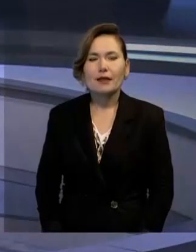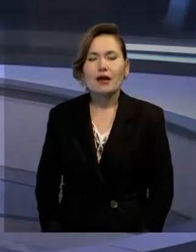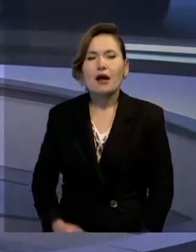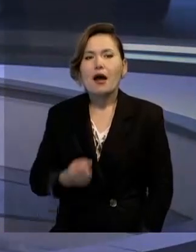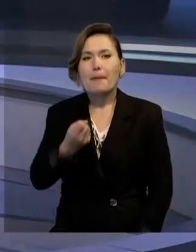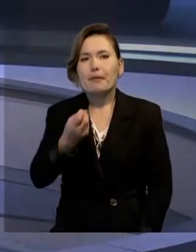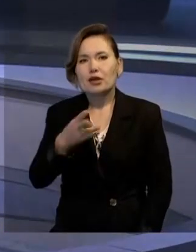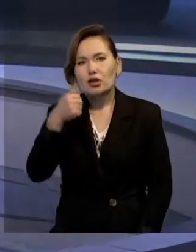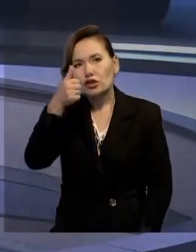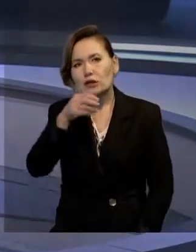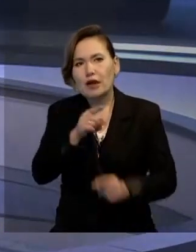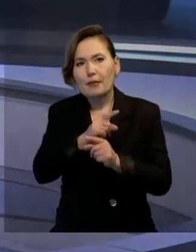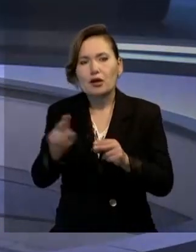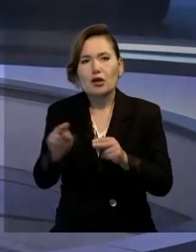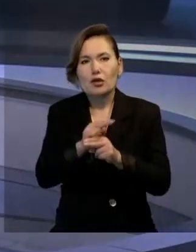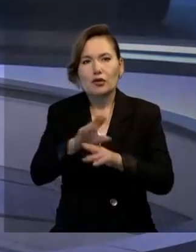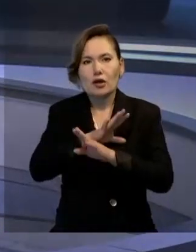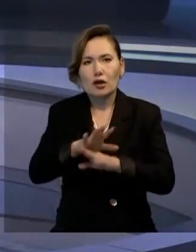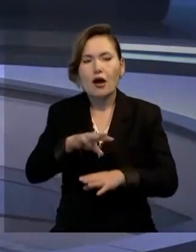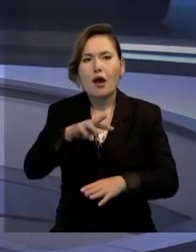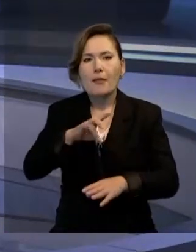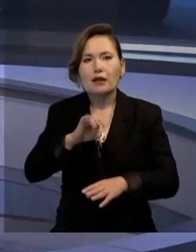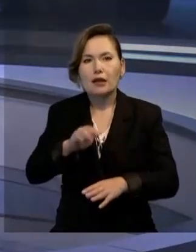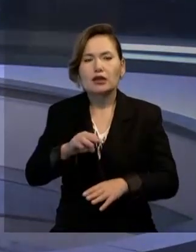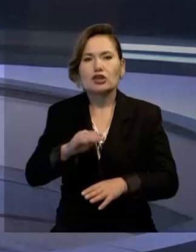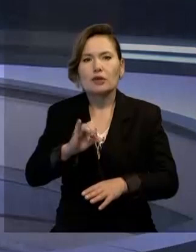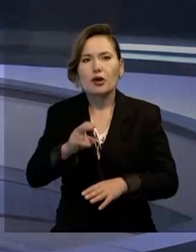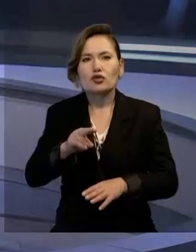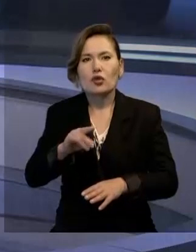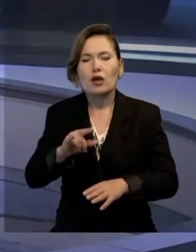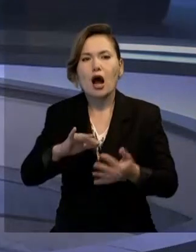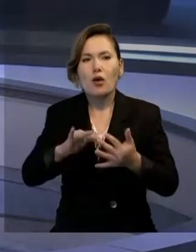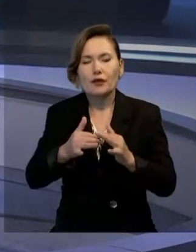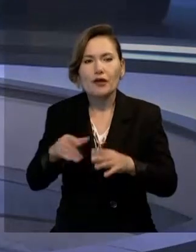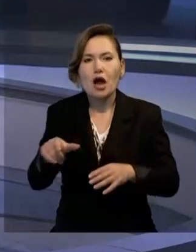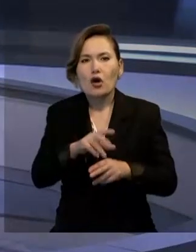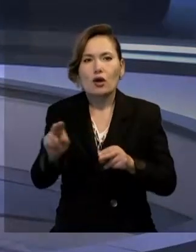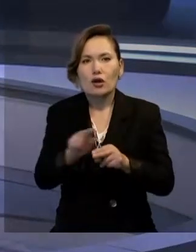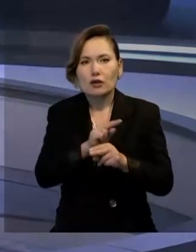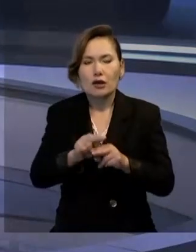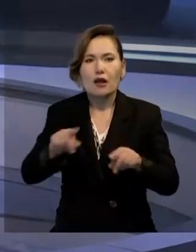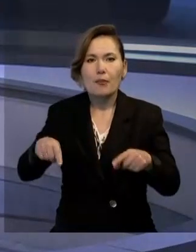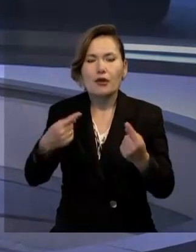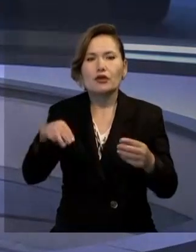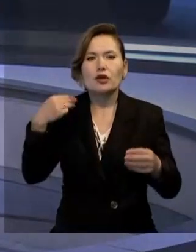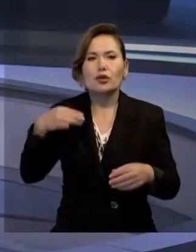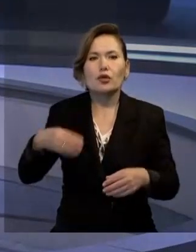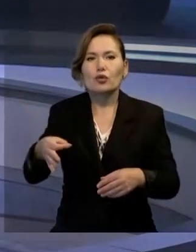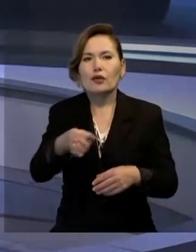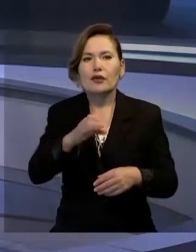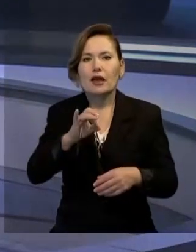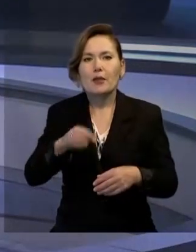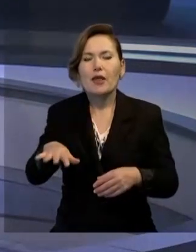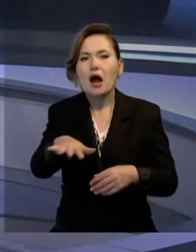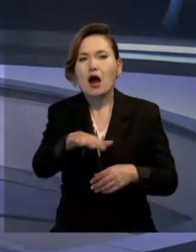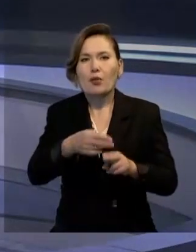Бірнеше жылдан бері жөндеу көрмеген Ақсу кент, Манкен және Жібек жолы ауылдары арасындағы күре жол жаңартылады. Түркістан облысының Сайрам